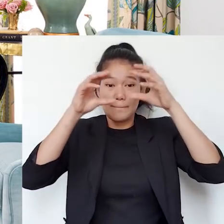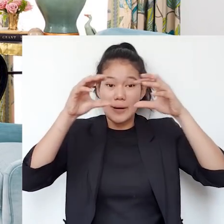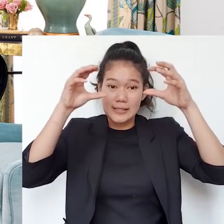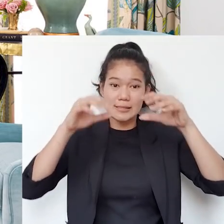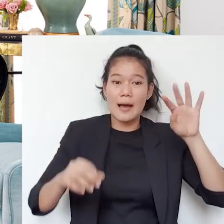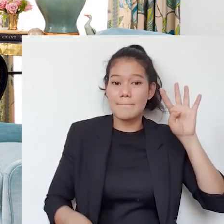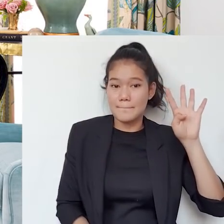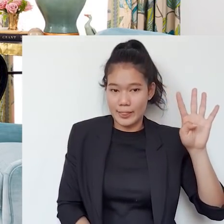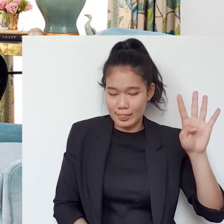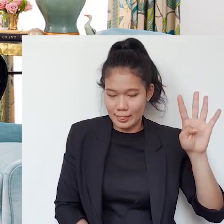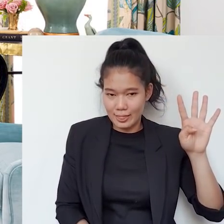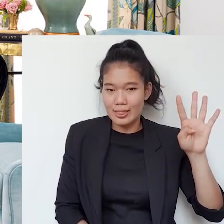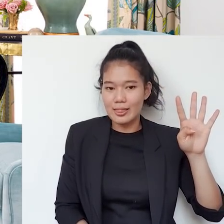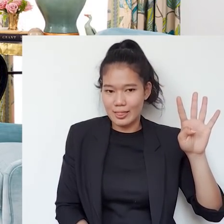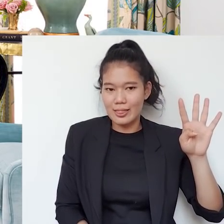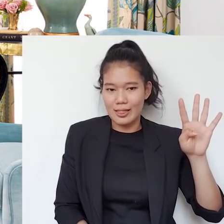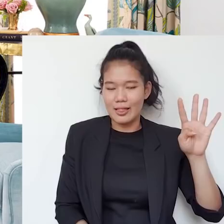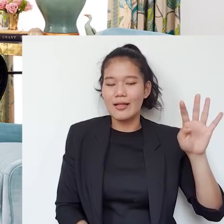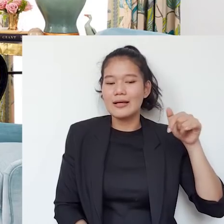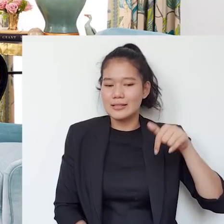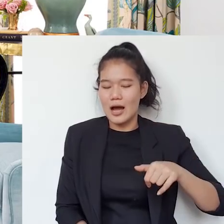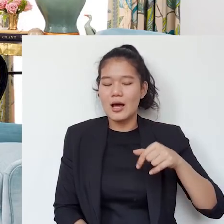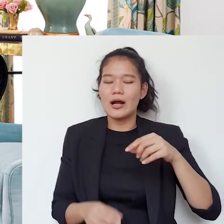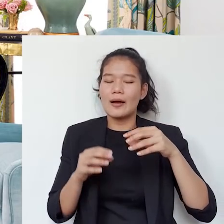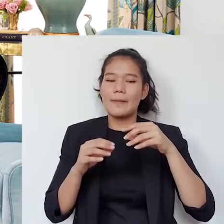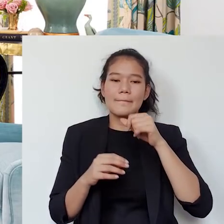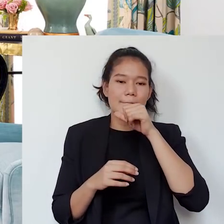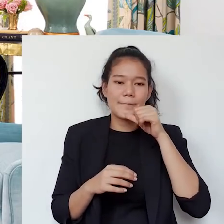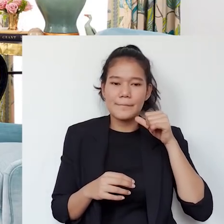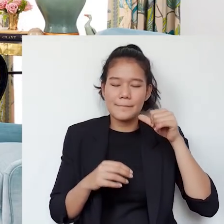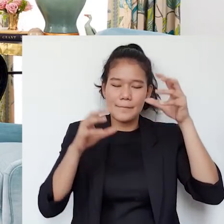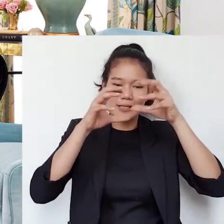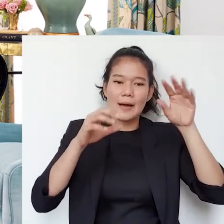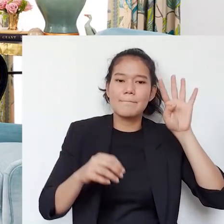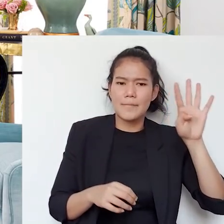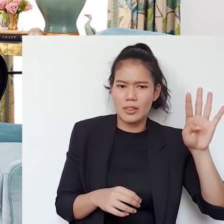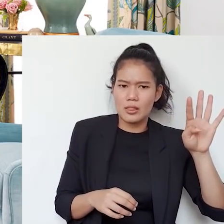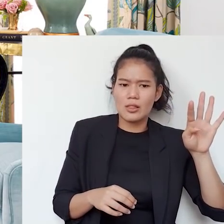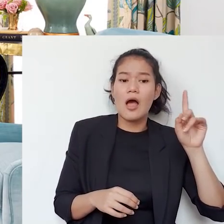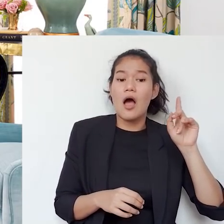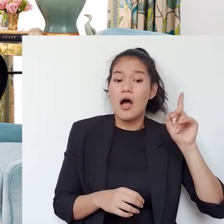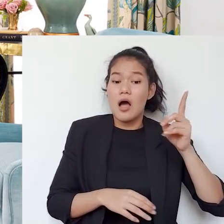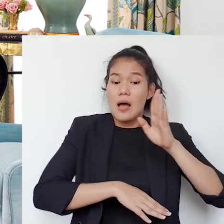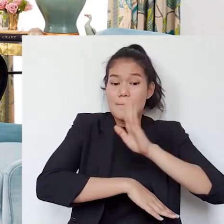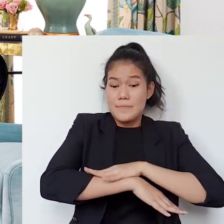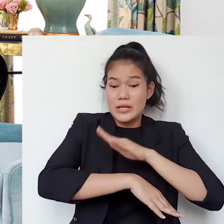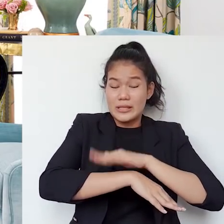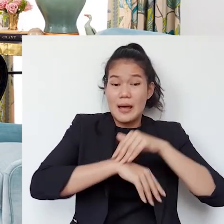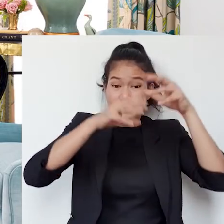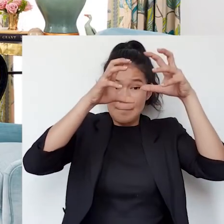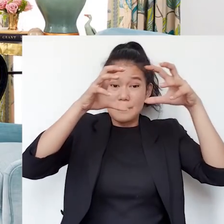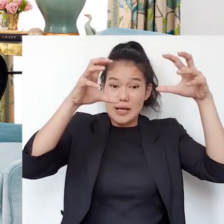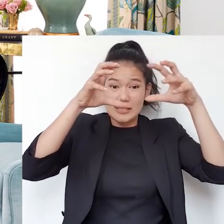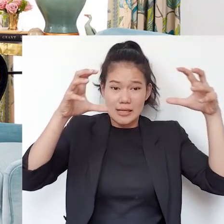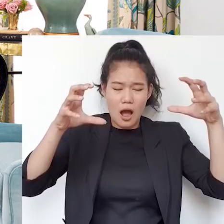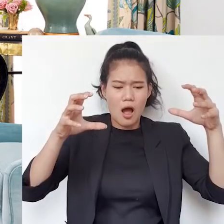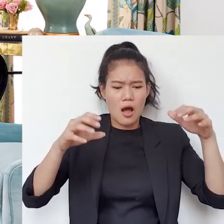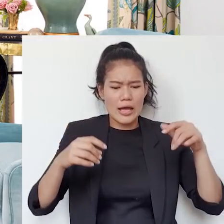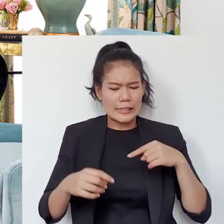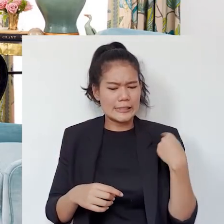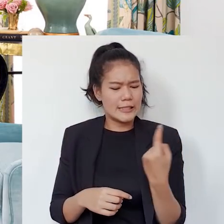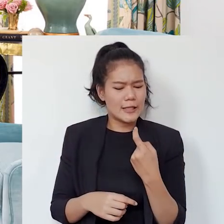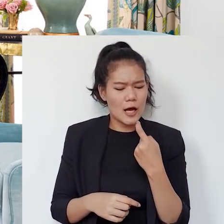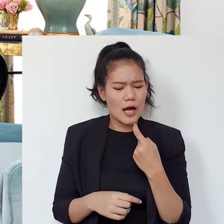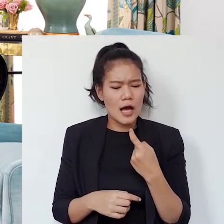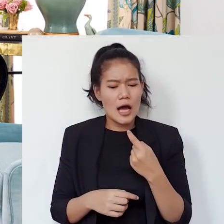yang keempat, ya. Kita masuk pada Paskah keempat. Masihkah berita Paskah yang kita coba